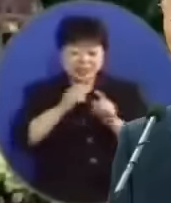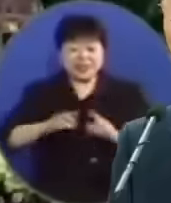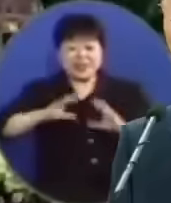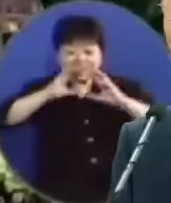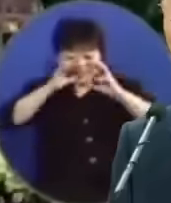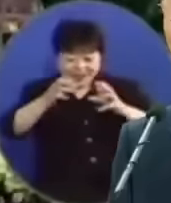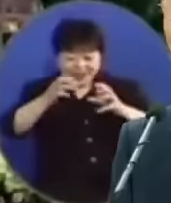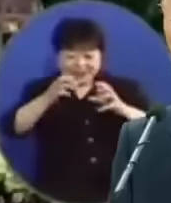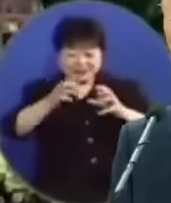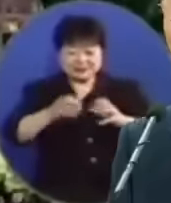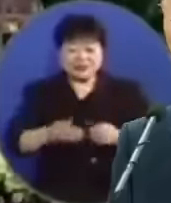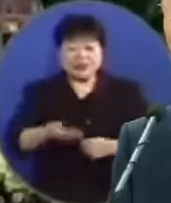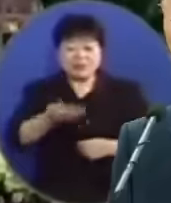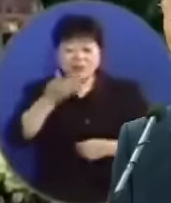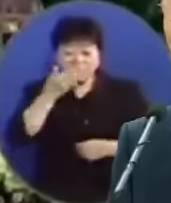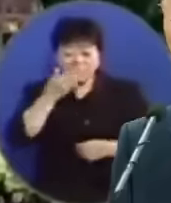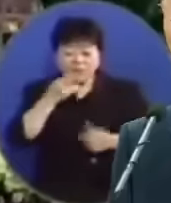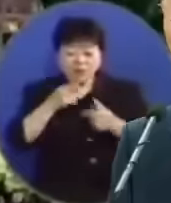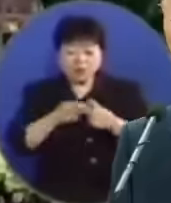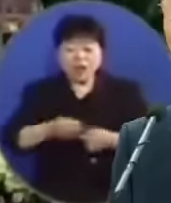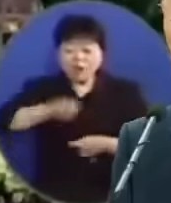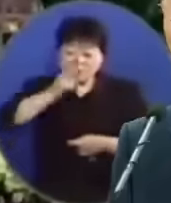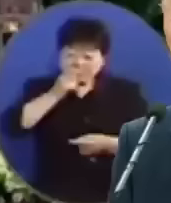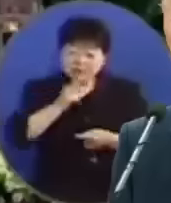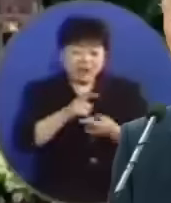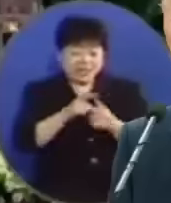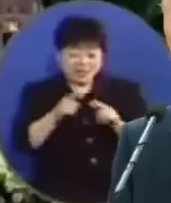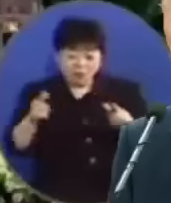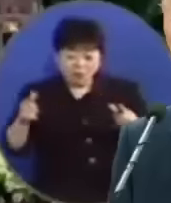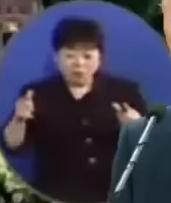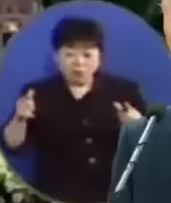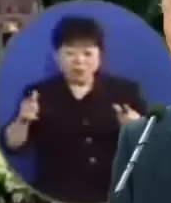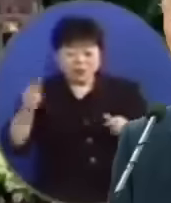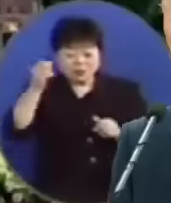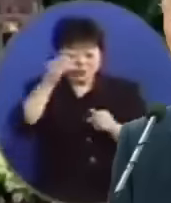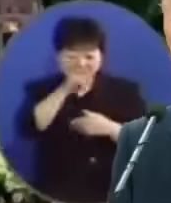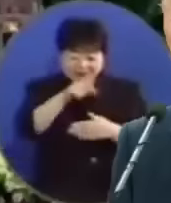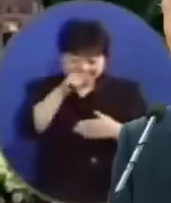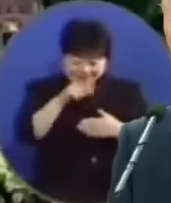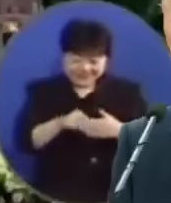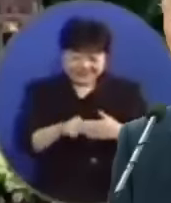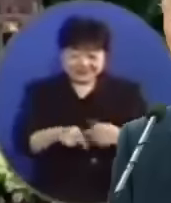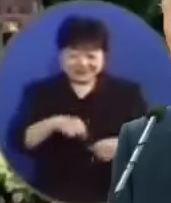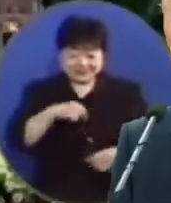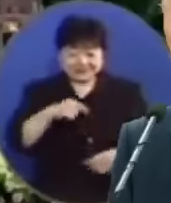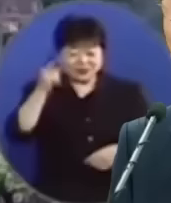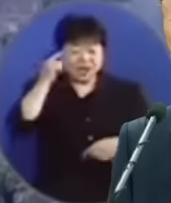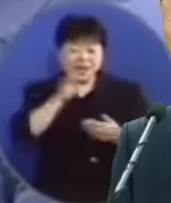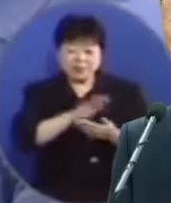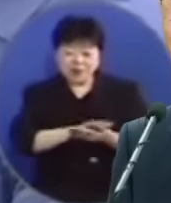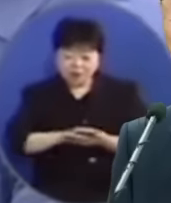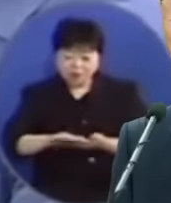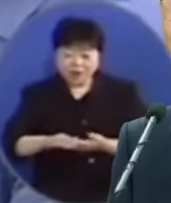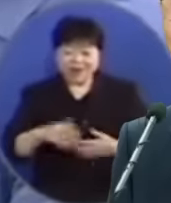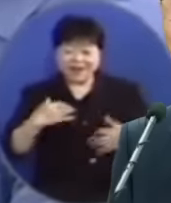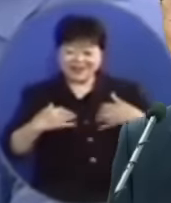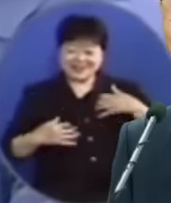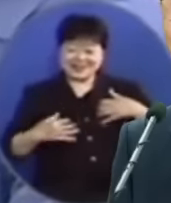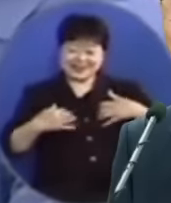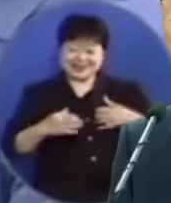나라는 먹는 것과 마시는 것이 아니요 성령 안에 있는 의와 평강과